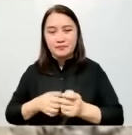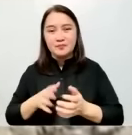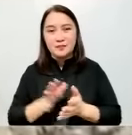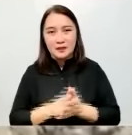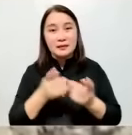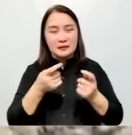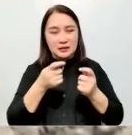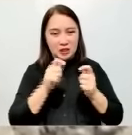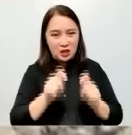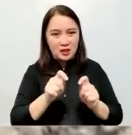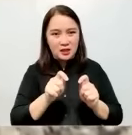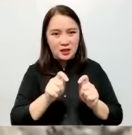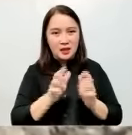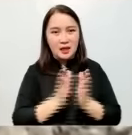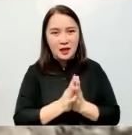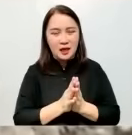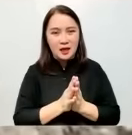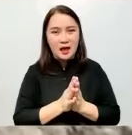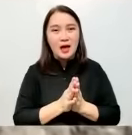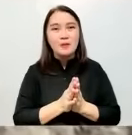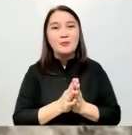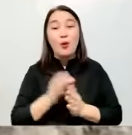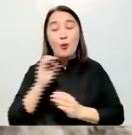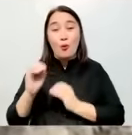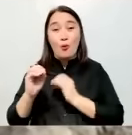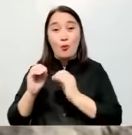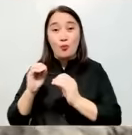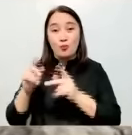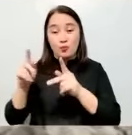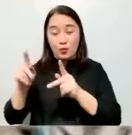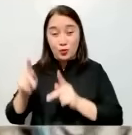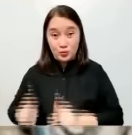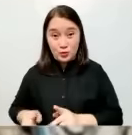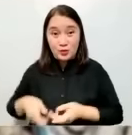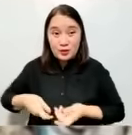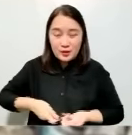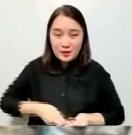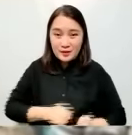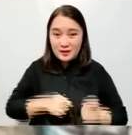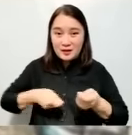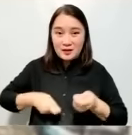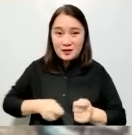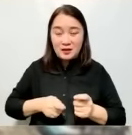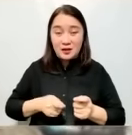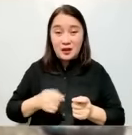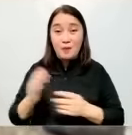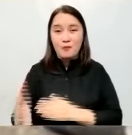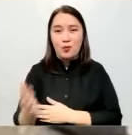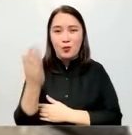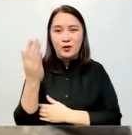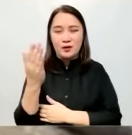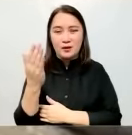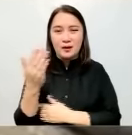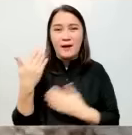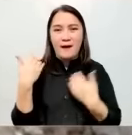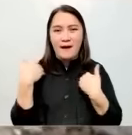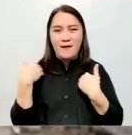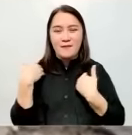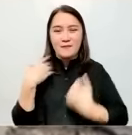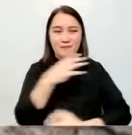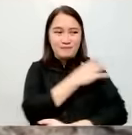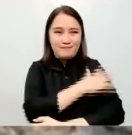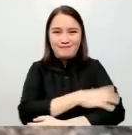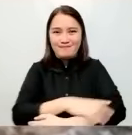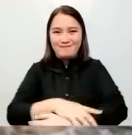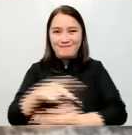dito na mano-manong papalahin ng mga rescuer. Nitong umaga, may bahagi pa nga ng kamay na nakuha.